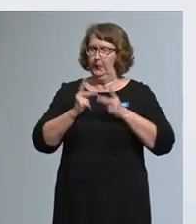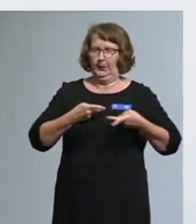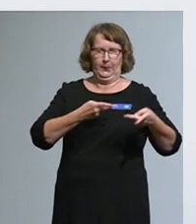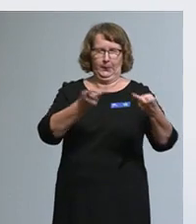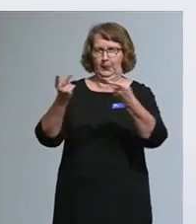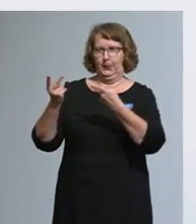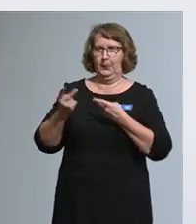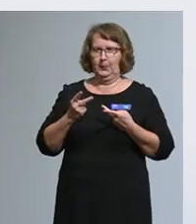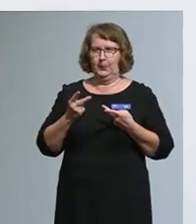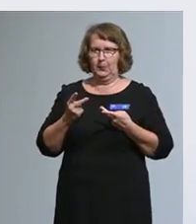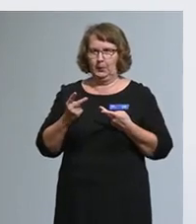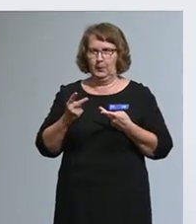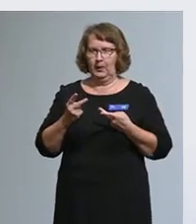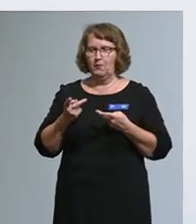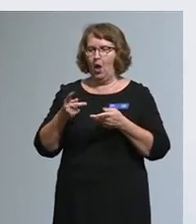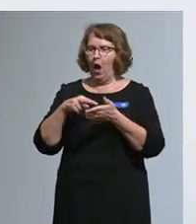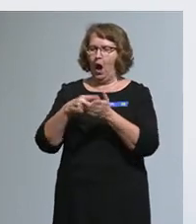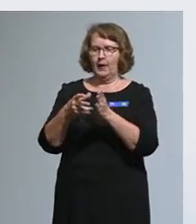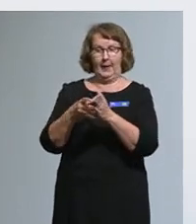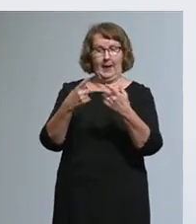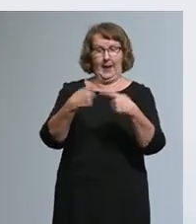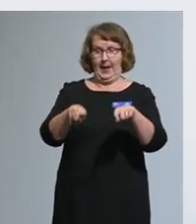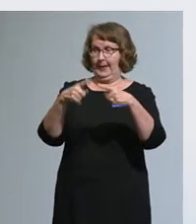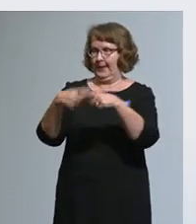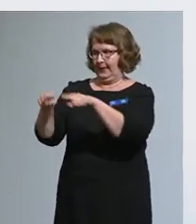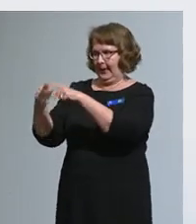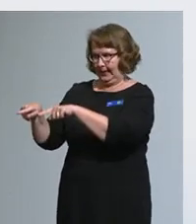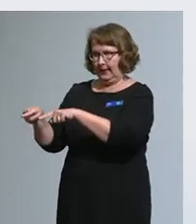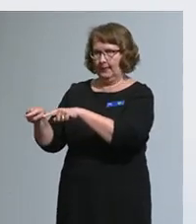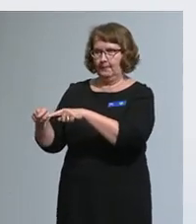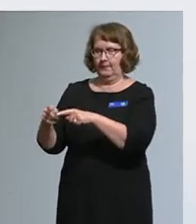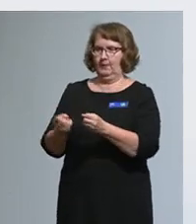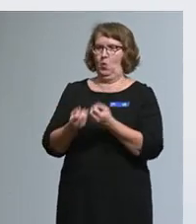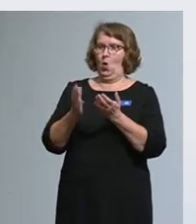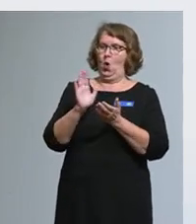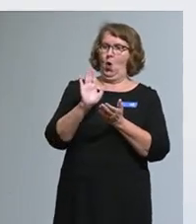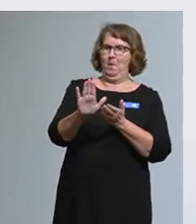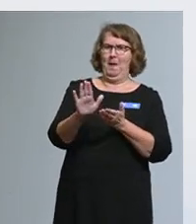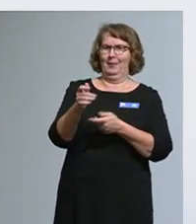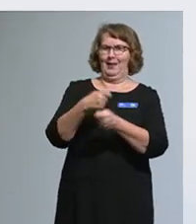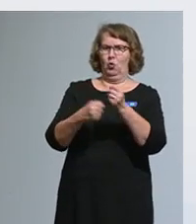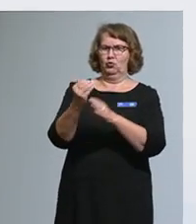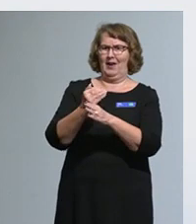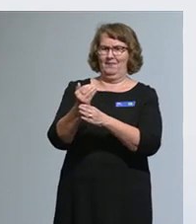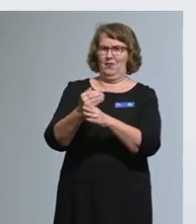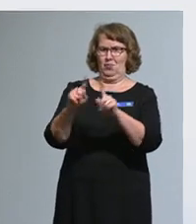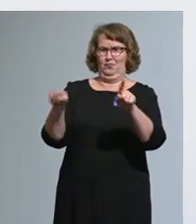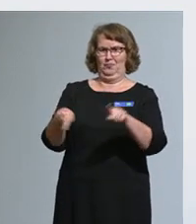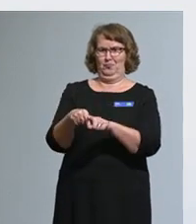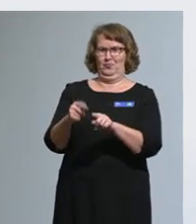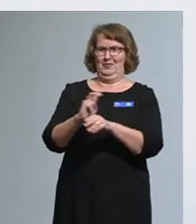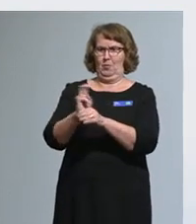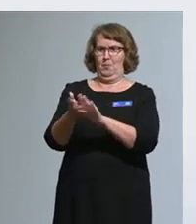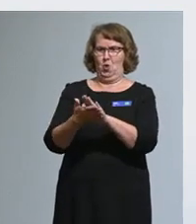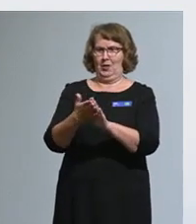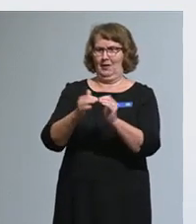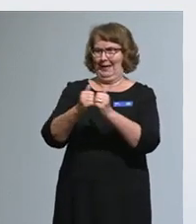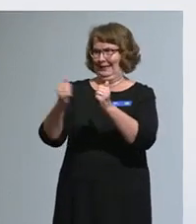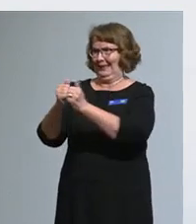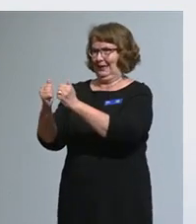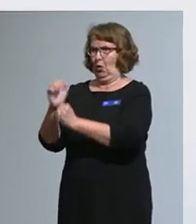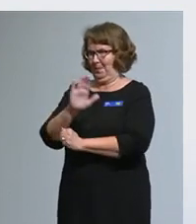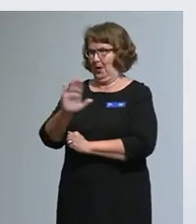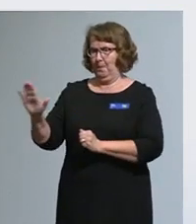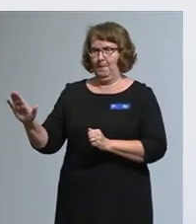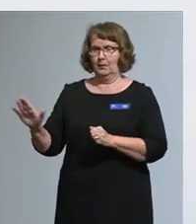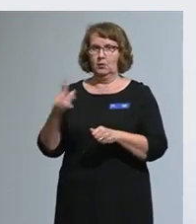että erilaisille hankkeille luodaan niin kuin erilaiset talousarvio- ja muut pohjat, joka tietenkin aiheuttaa järjestöille